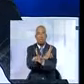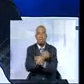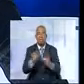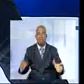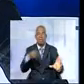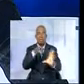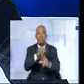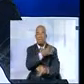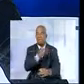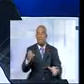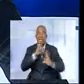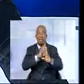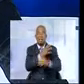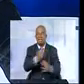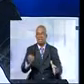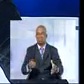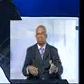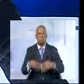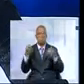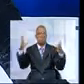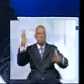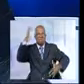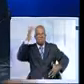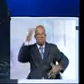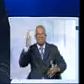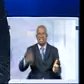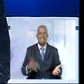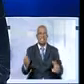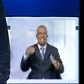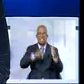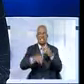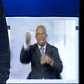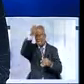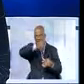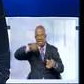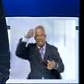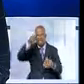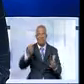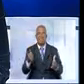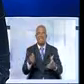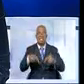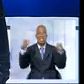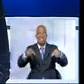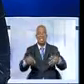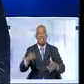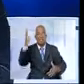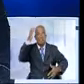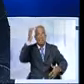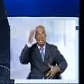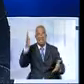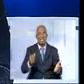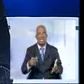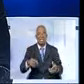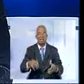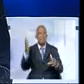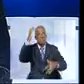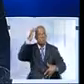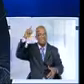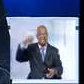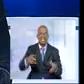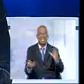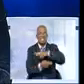intégrée et la réponse aux épidémies en Afrique. C'est tenu hier ici à Abidjan. Les maladies concernées sont la méningite,